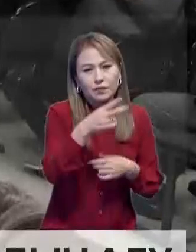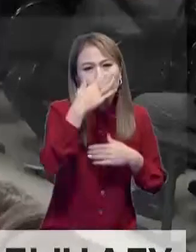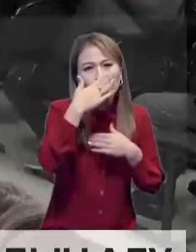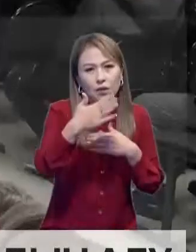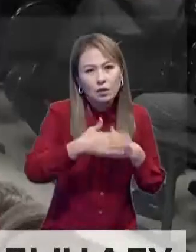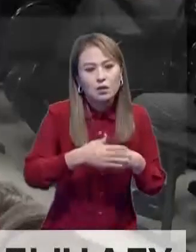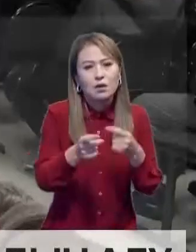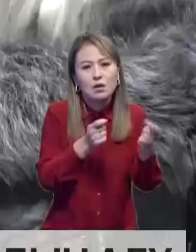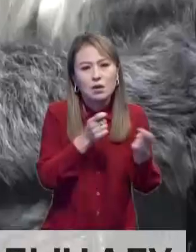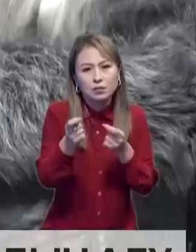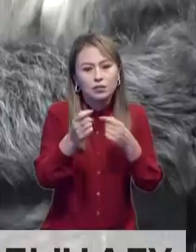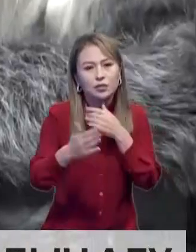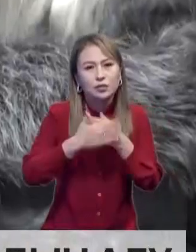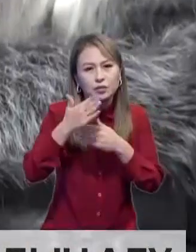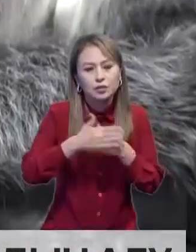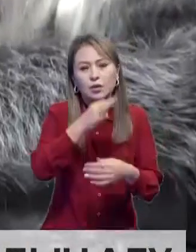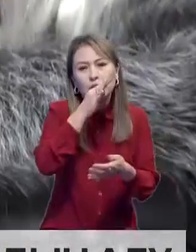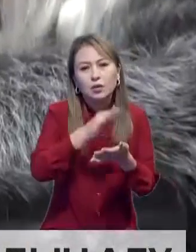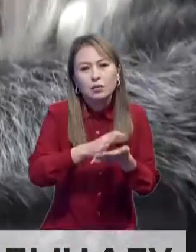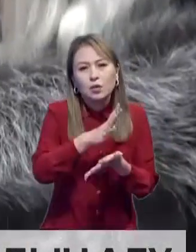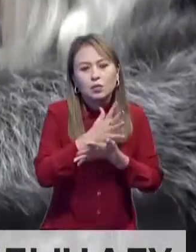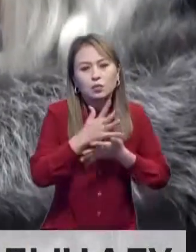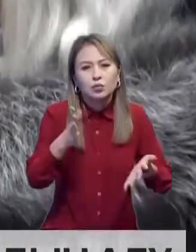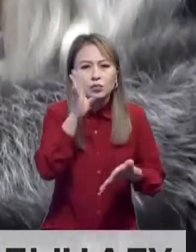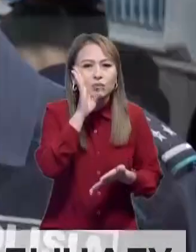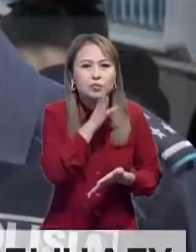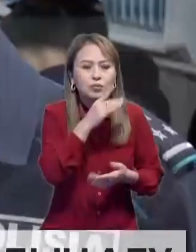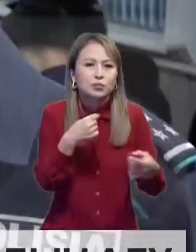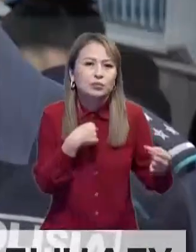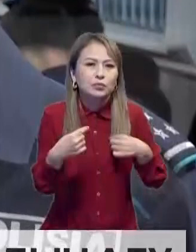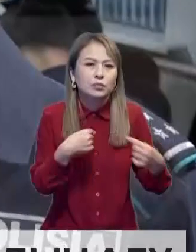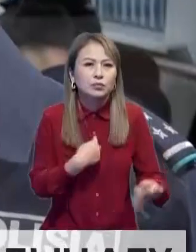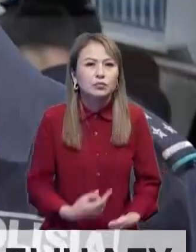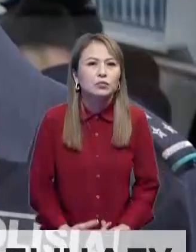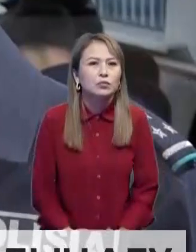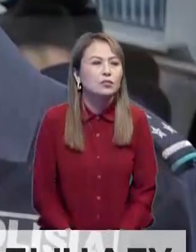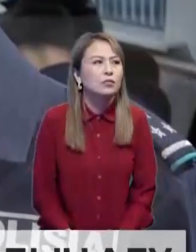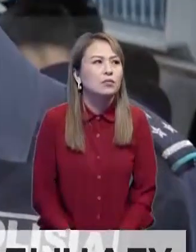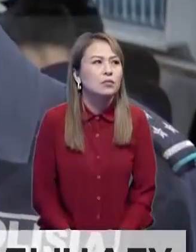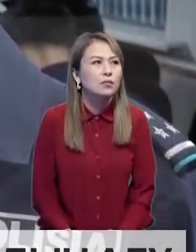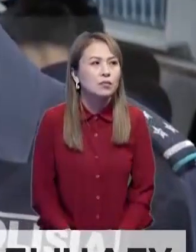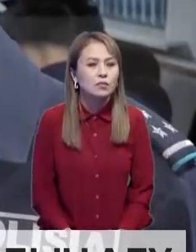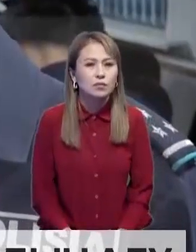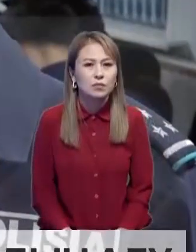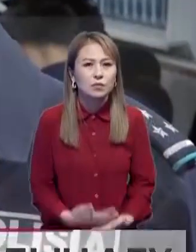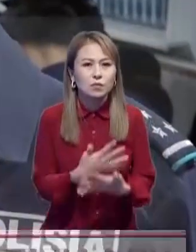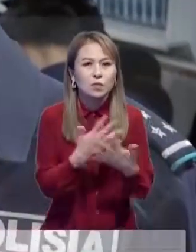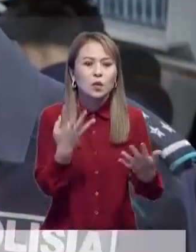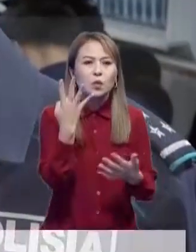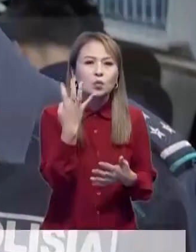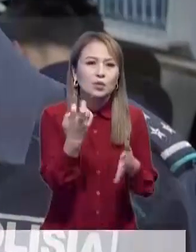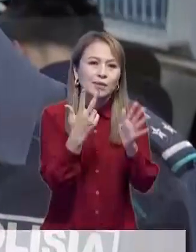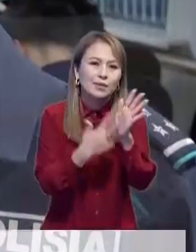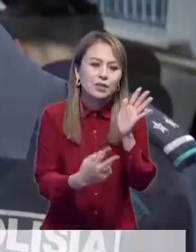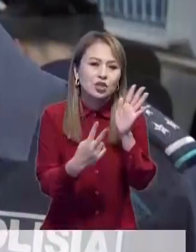жуық адам әкімшілік жауапқа тартылды. Көбіне әйелдер қорлық көреді. Оның ішінде 487 азамат әкімшілік